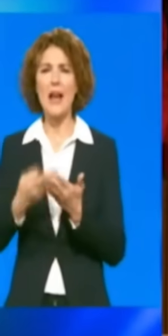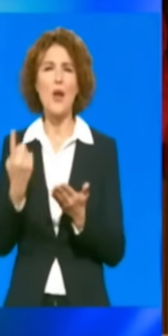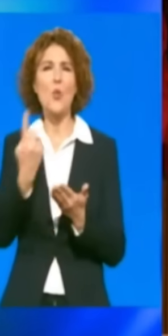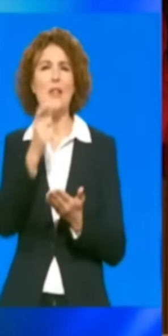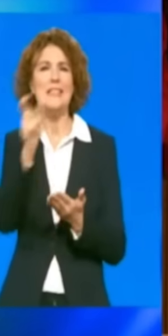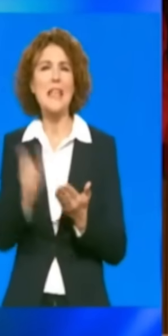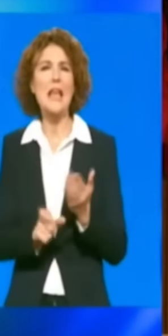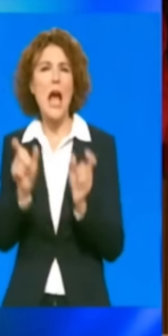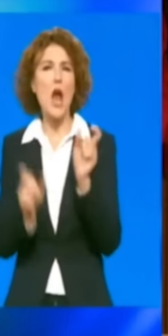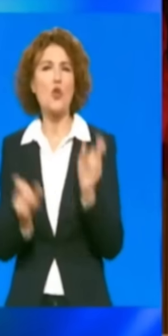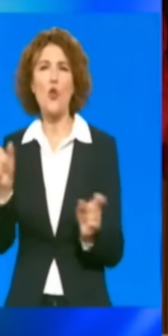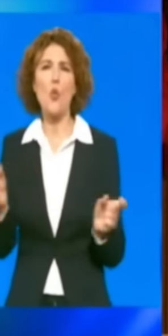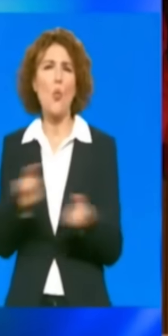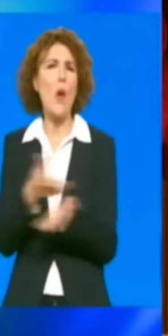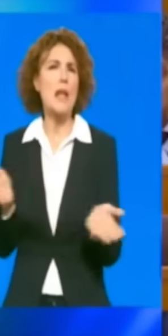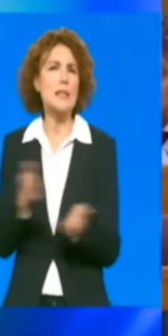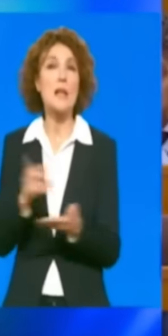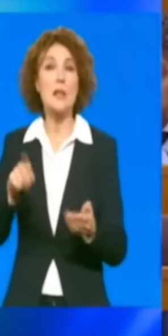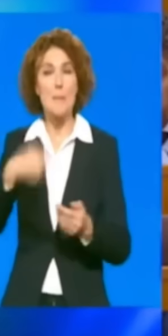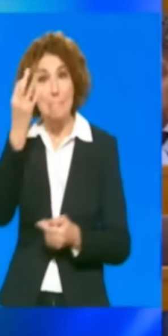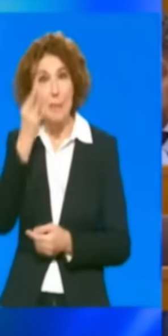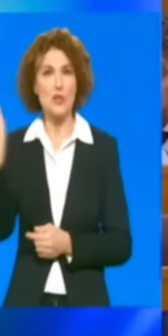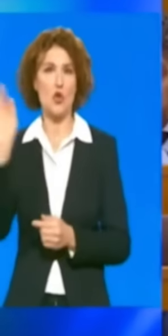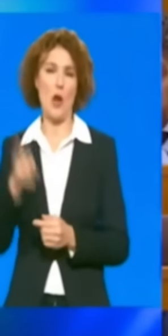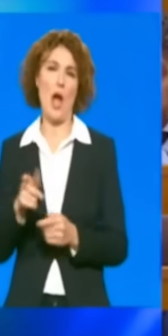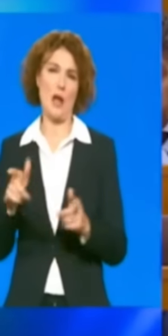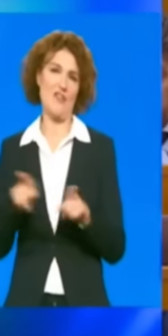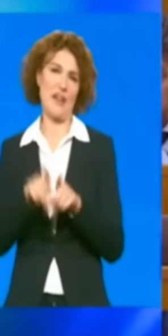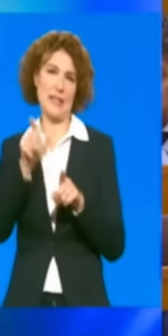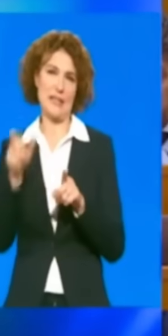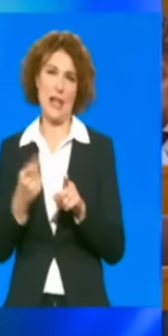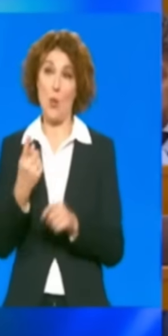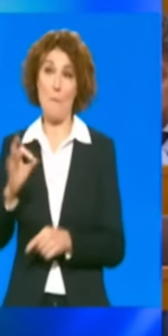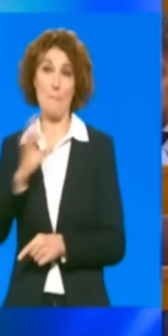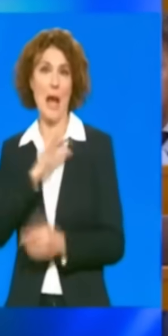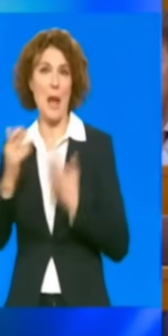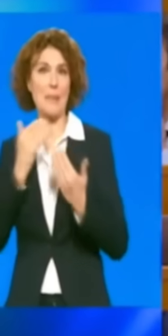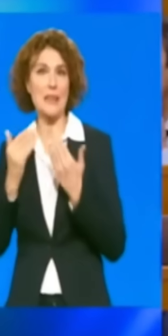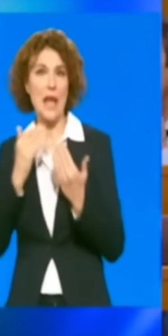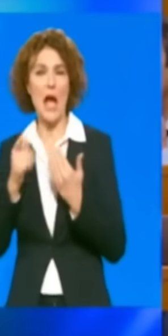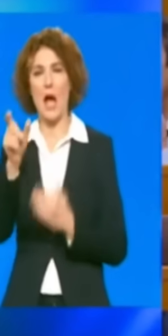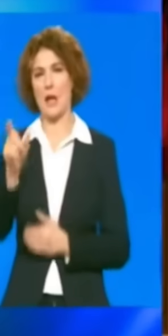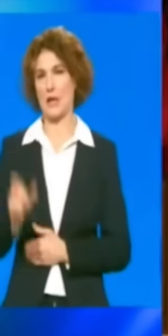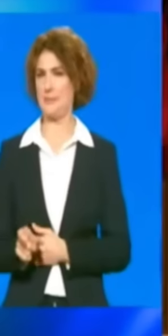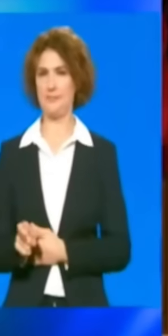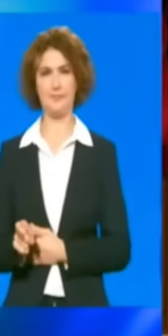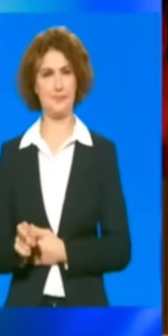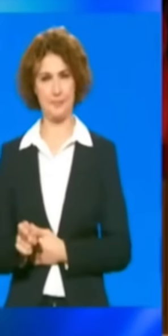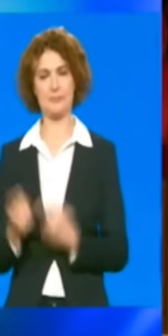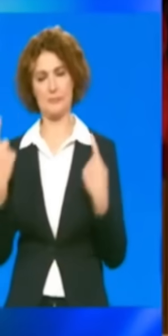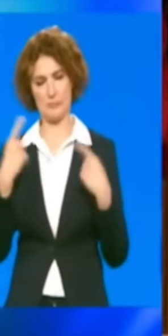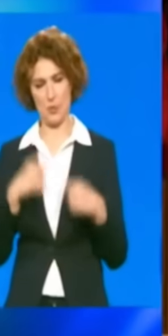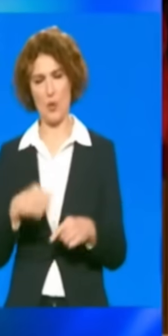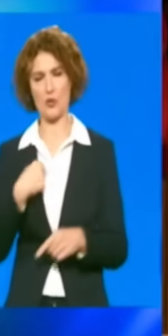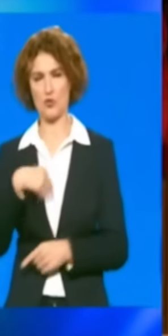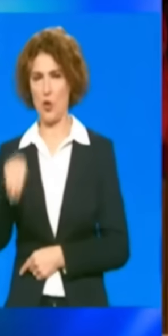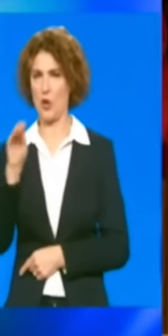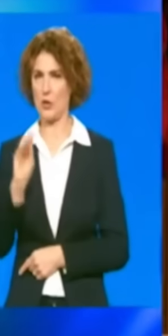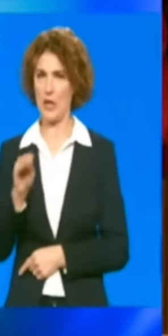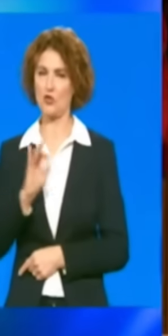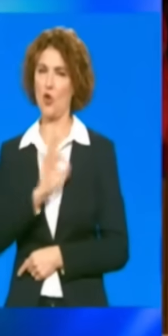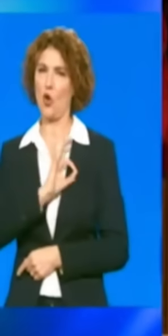per un parlamentare figuriamoci per un parlamentare di Fratelli d'Italia e questa è la ragione per la quale io ho chiesto che l'onorevole